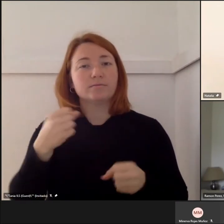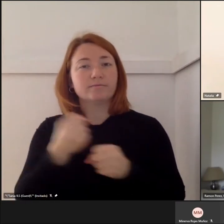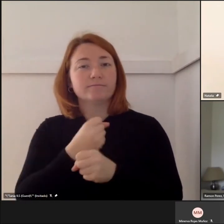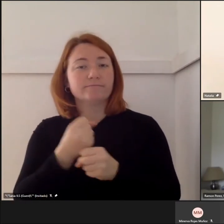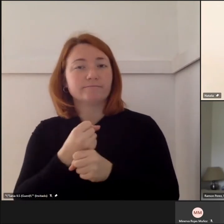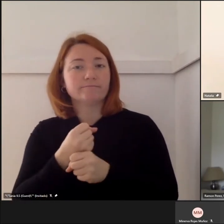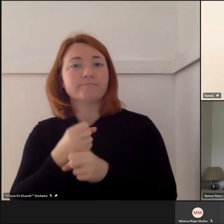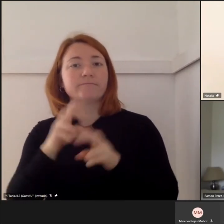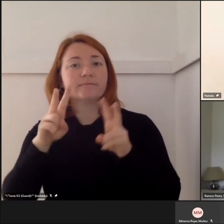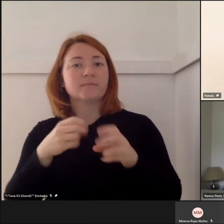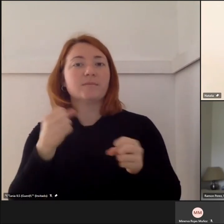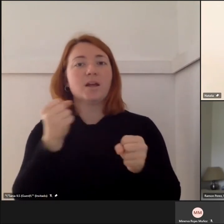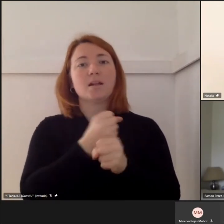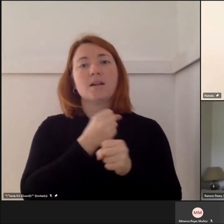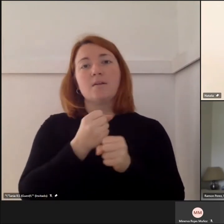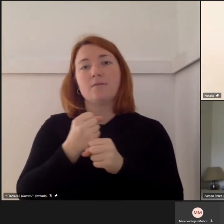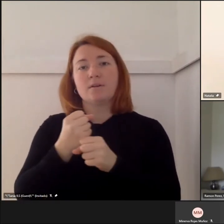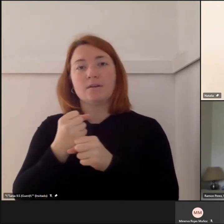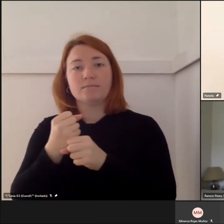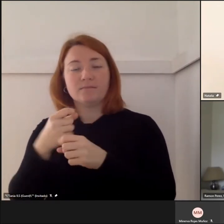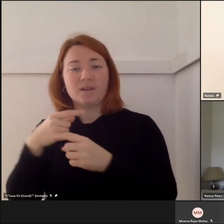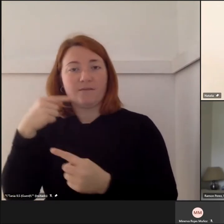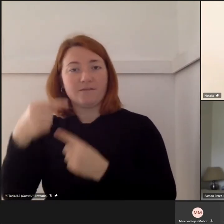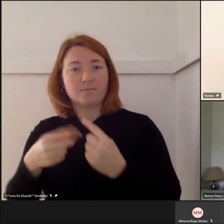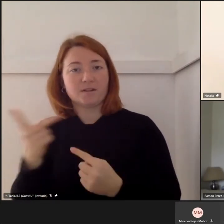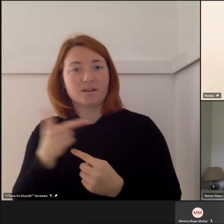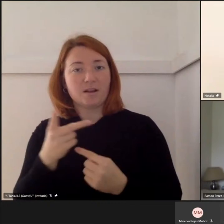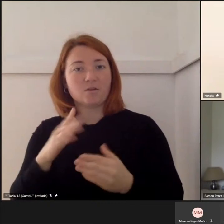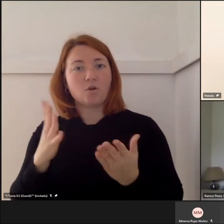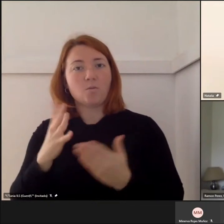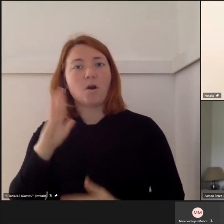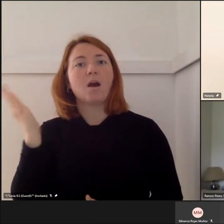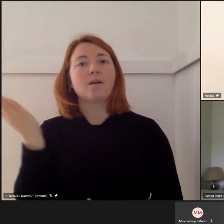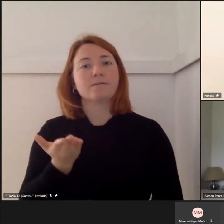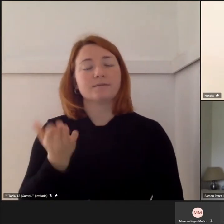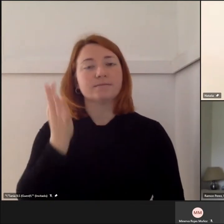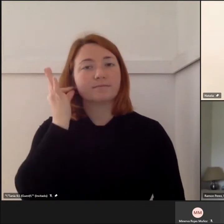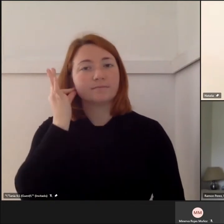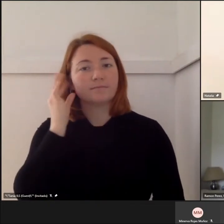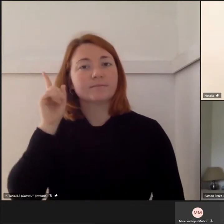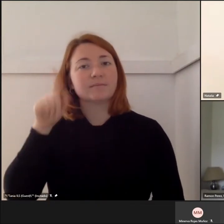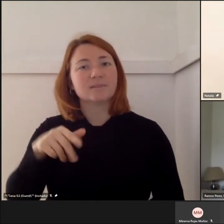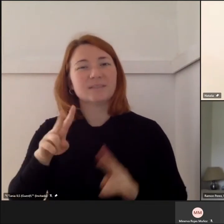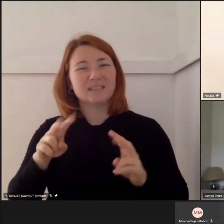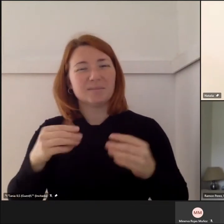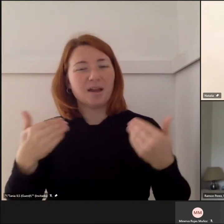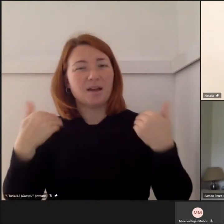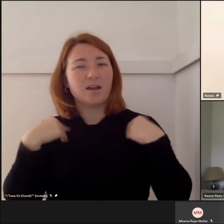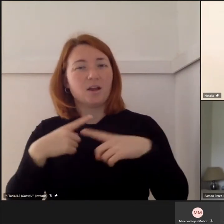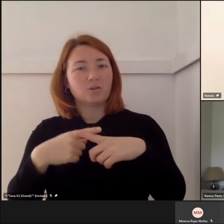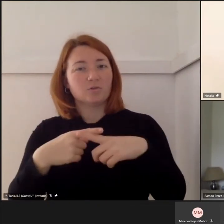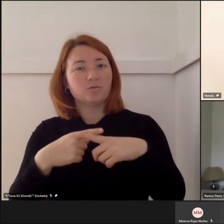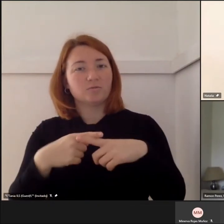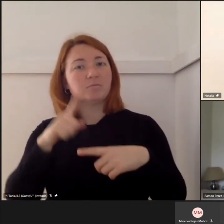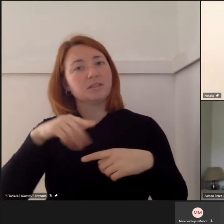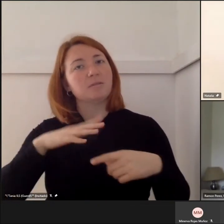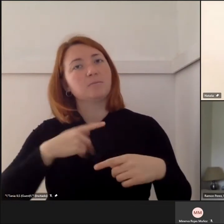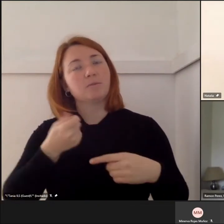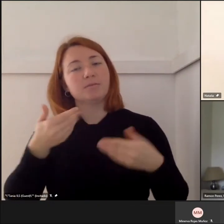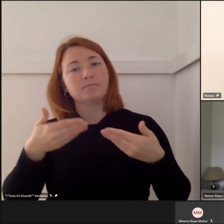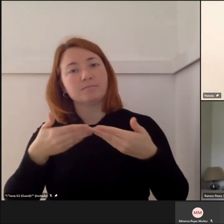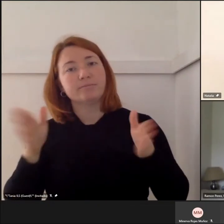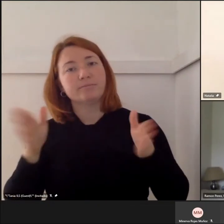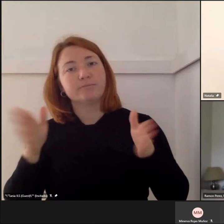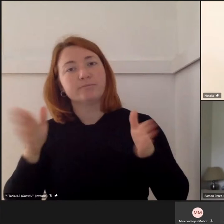laboral i familiar i com això afectava especialment les dones. El tema aquest de la corresponsabilitat, no? Potser és una mica més obert i té aquesta visió